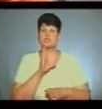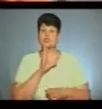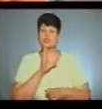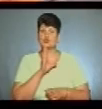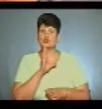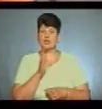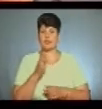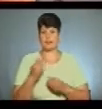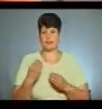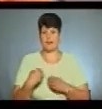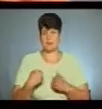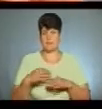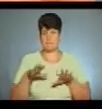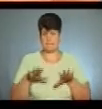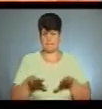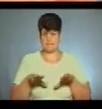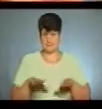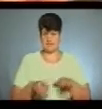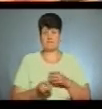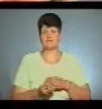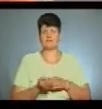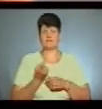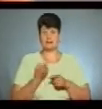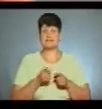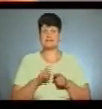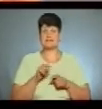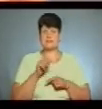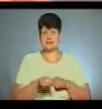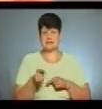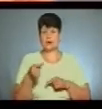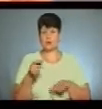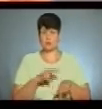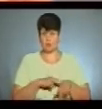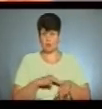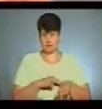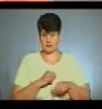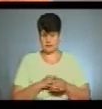жіночка, яка мені дала місце, виявляється, це з Тернопільської поліції.